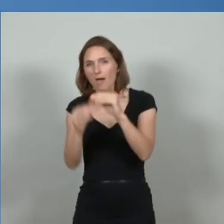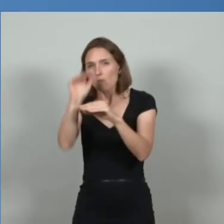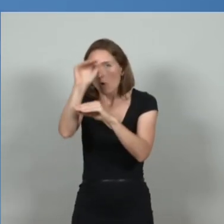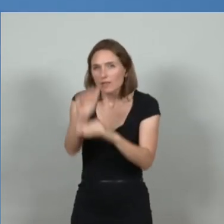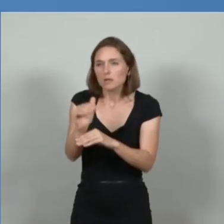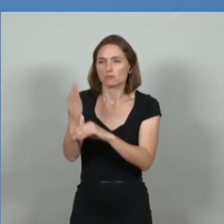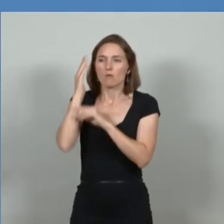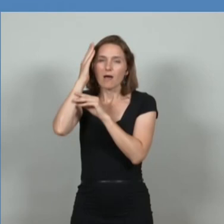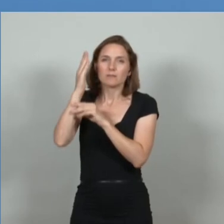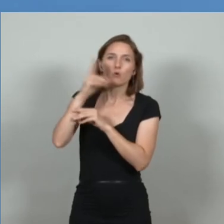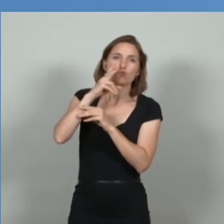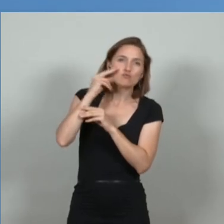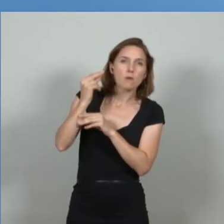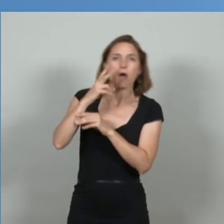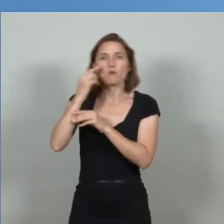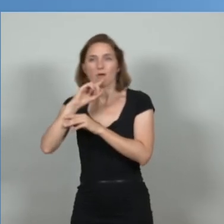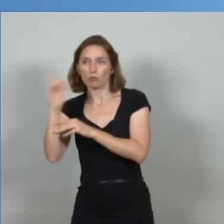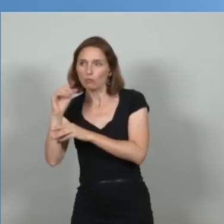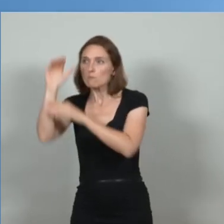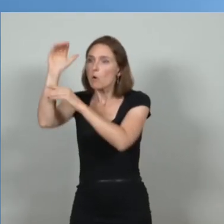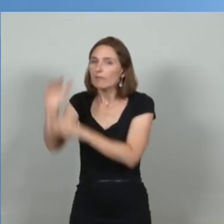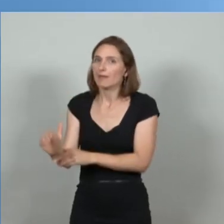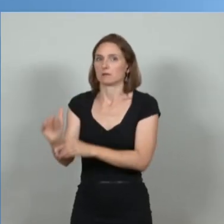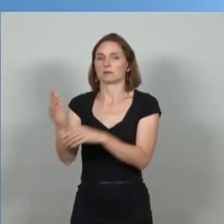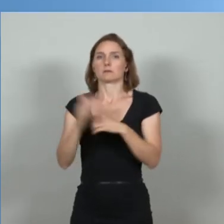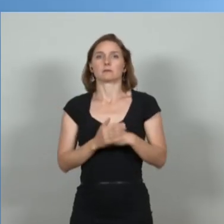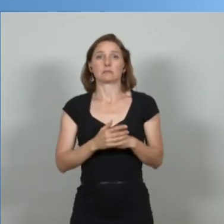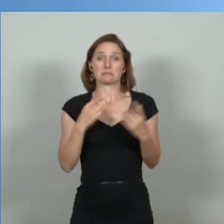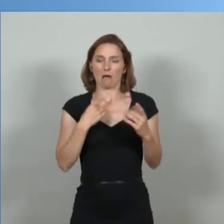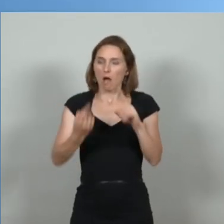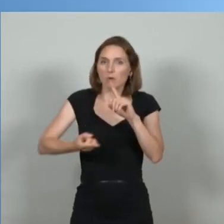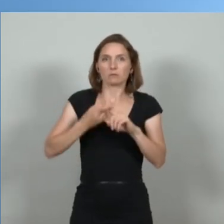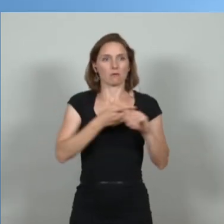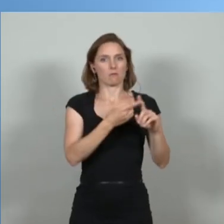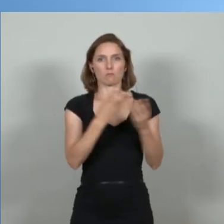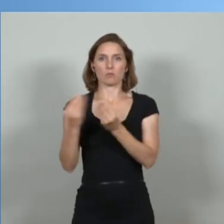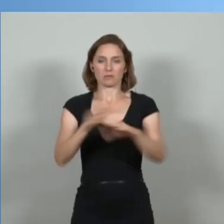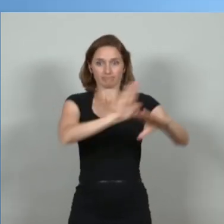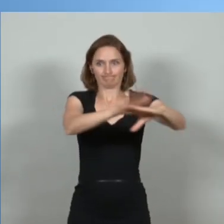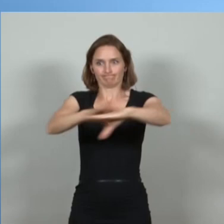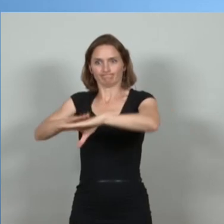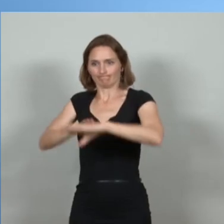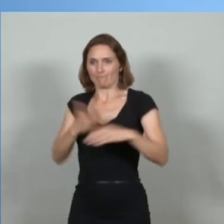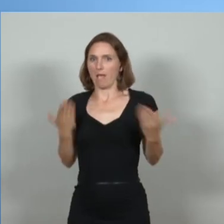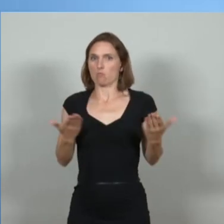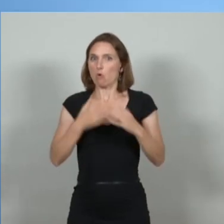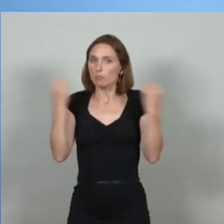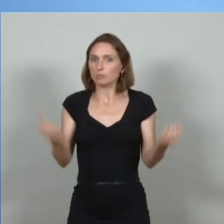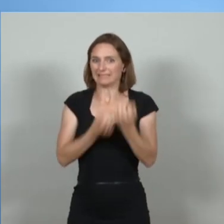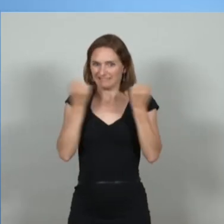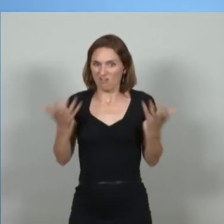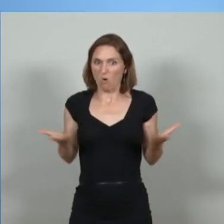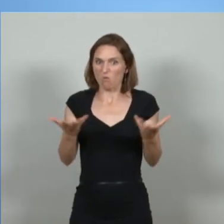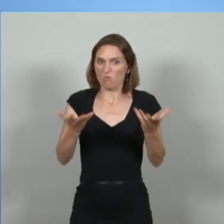intolérable de dire aux gens qu'on vit une crise climatique et de les inciter à acheter des produits qui contribuent l'interdiction de la publicité concernant ses activités